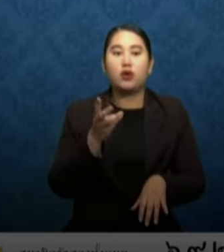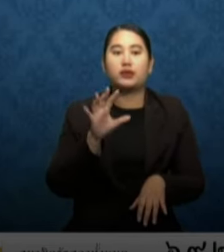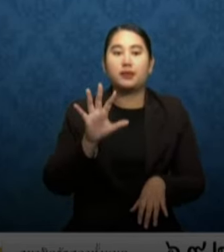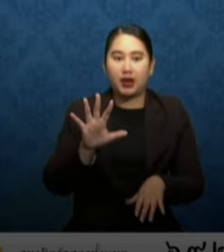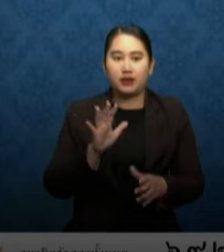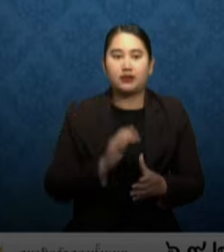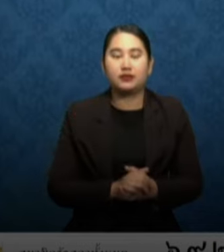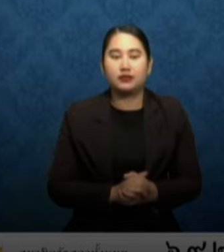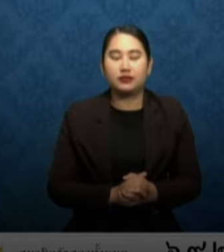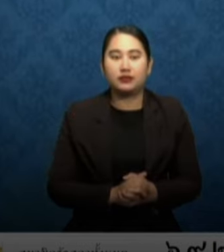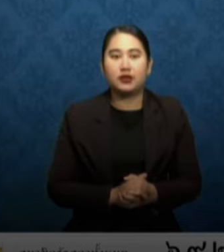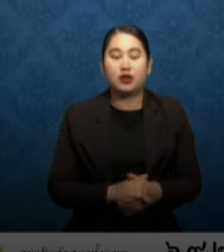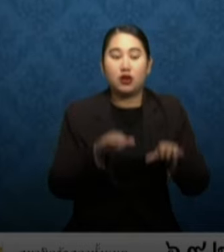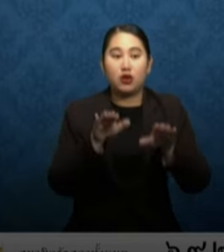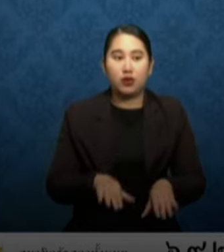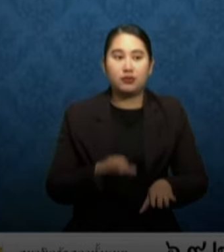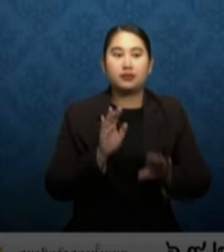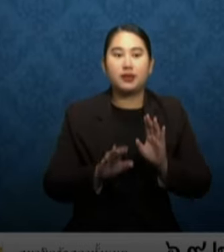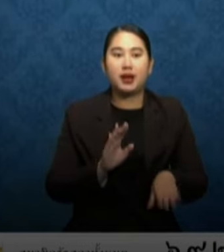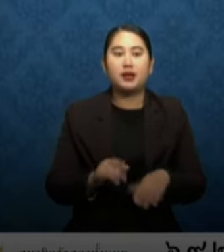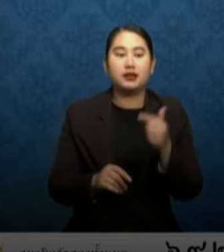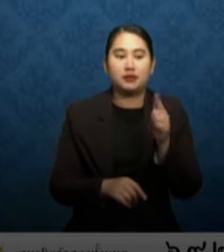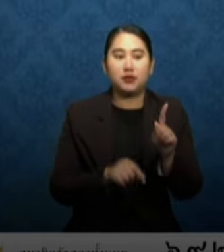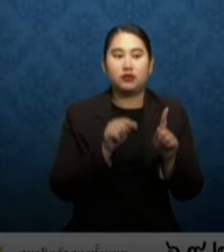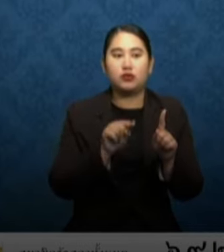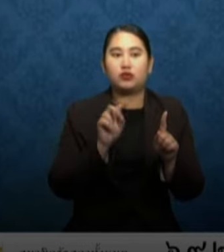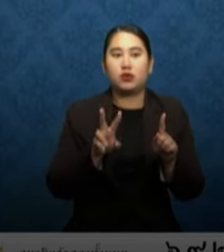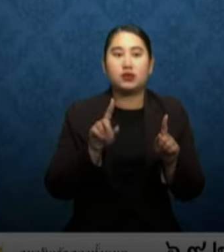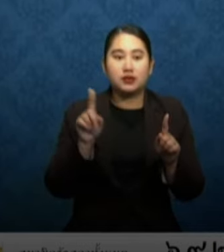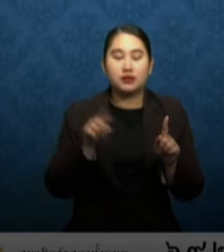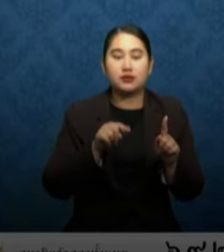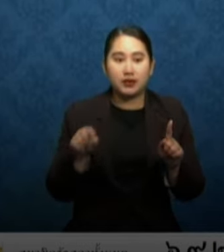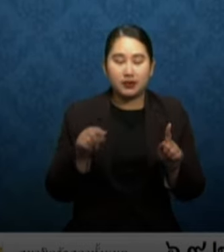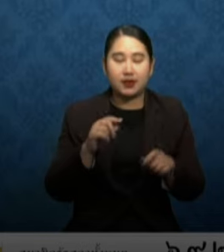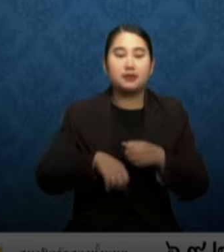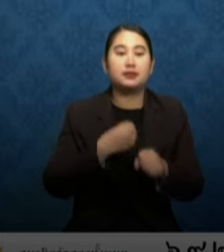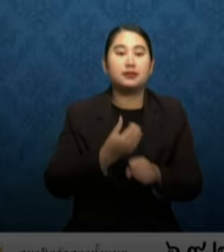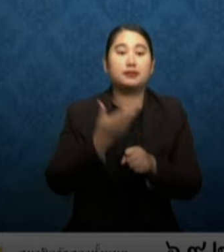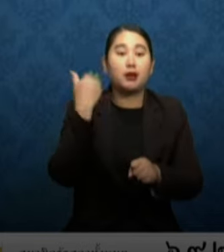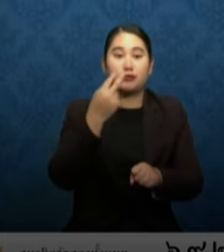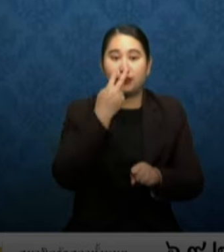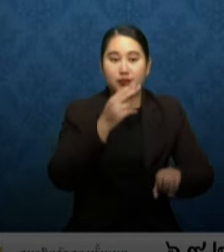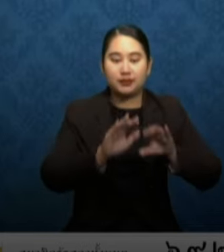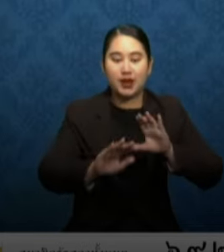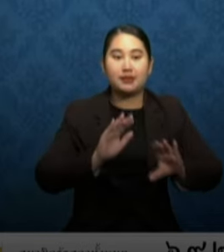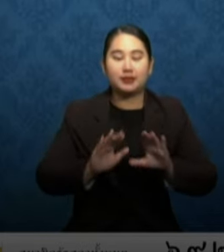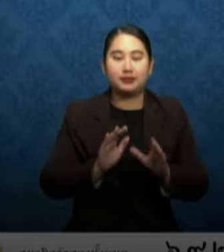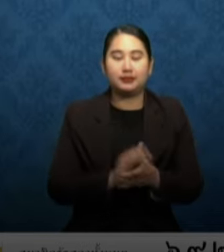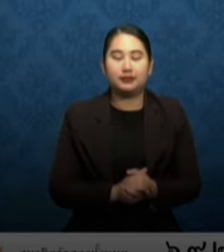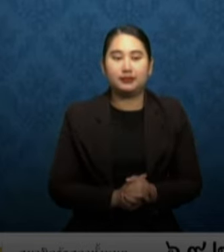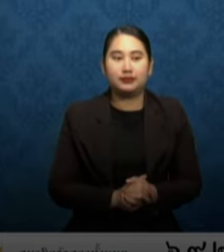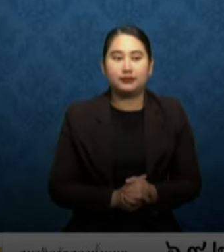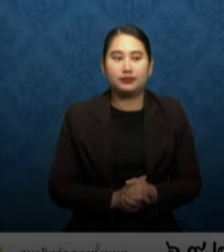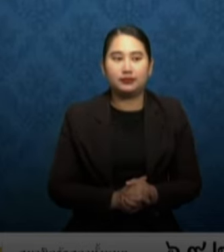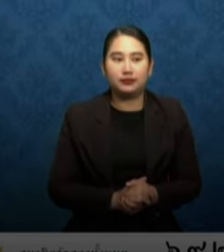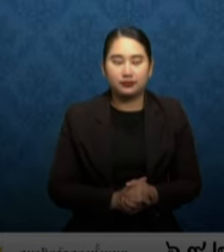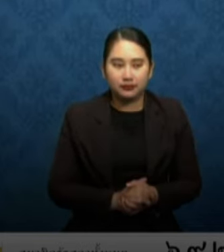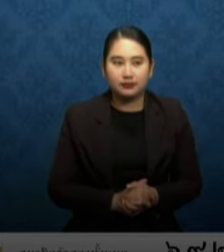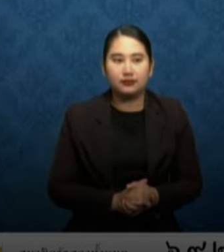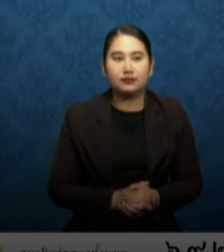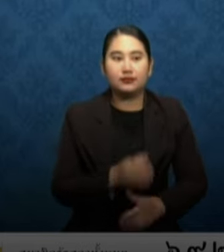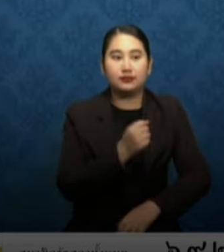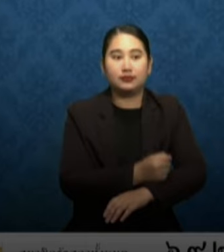แห่งหรือลดลงไปกว่า 11.21เปอของปีก่อนหน้านี้ทำให้เหลือสหภาพแรงงาน